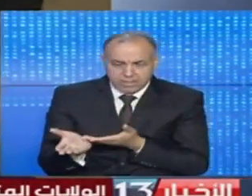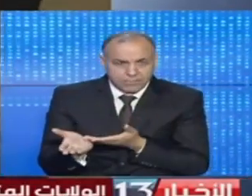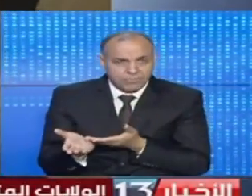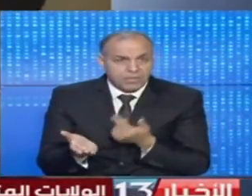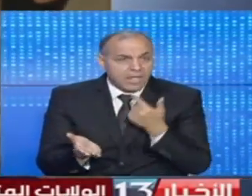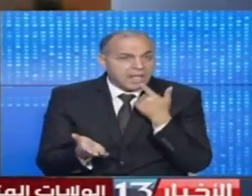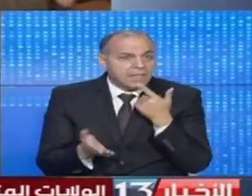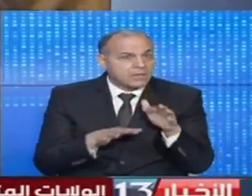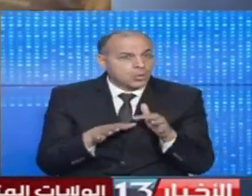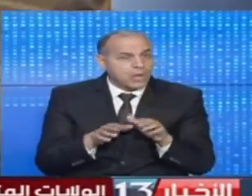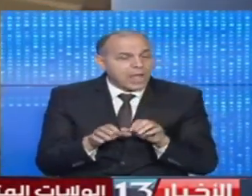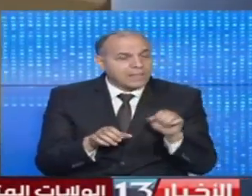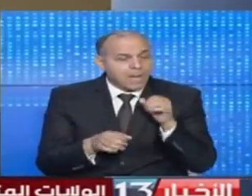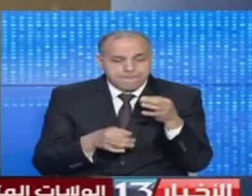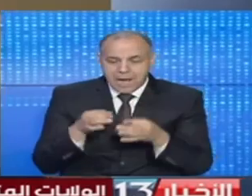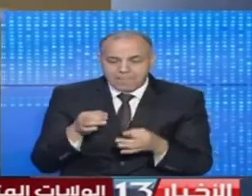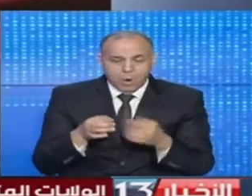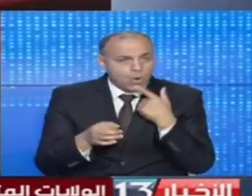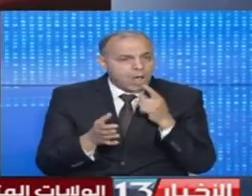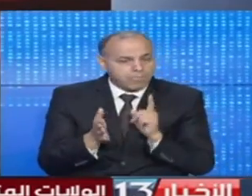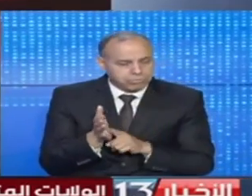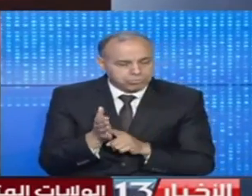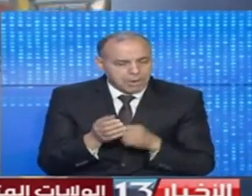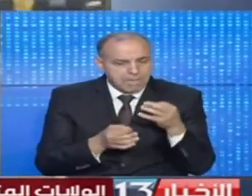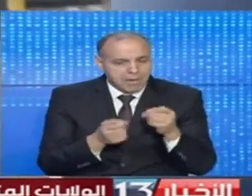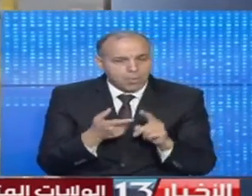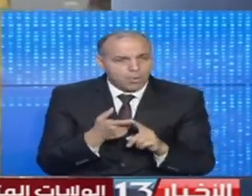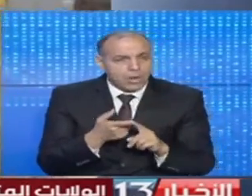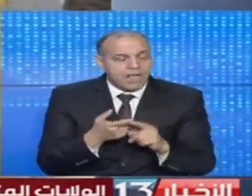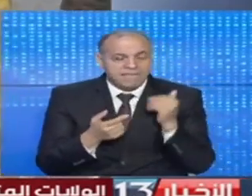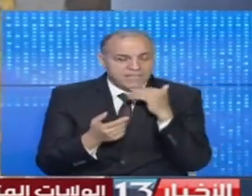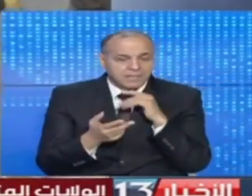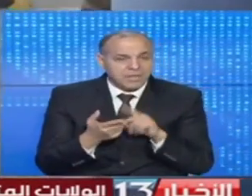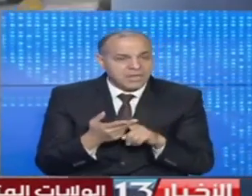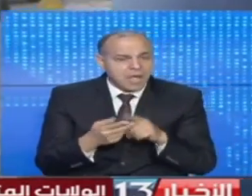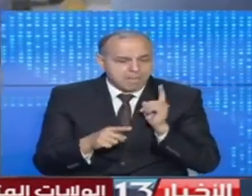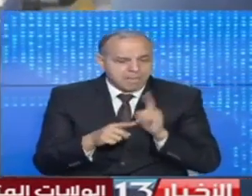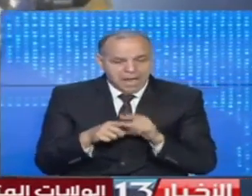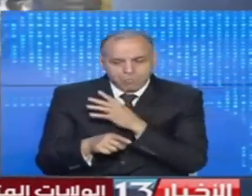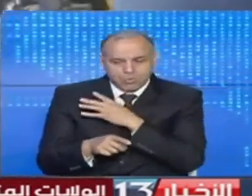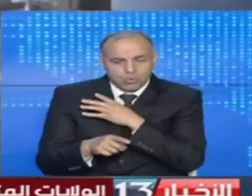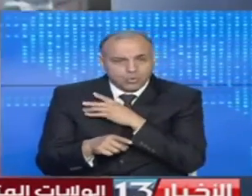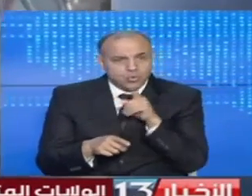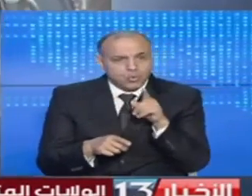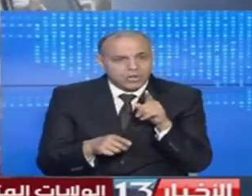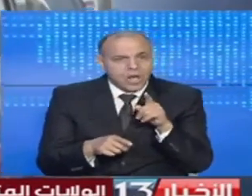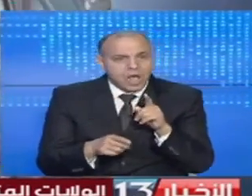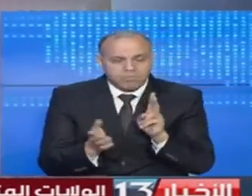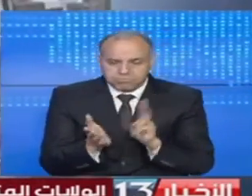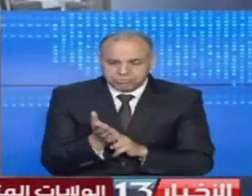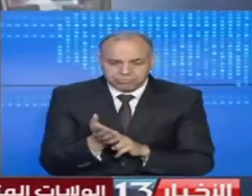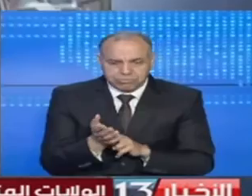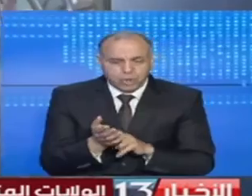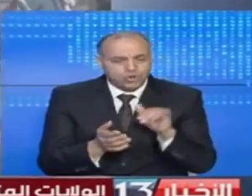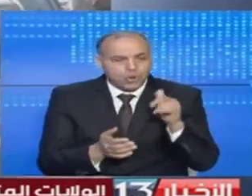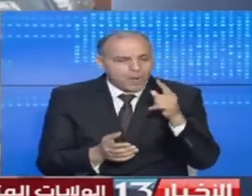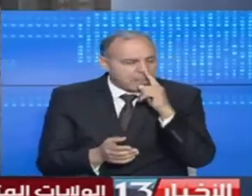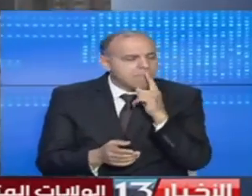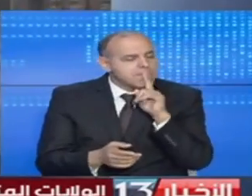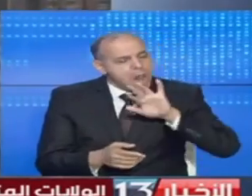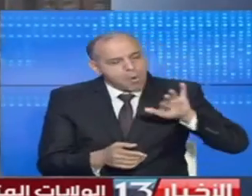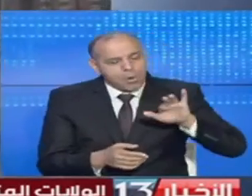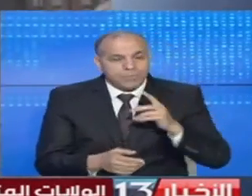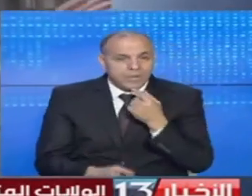وتسعى الدعوه القضائيه الى اصدار امر قضائي طارئ لمنع مسؤولي الولايه من التصديق على فوز جو بايدن بها